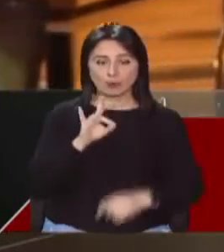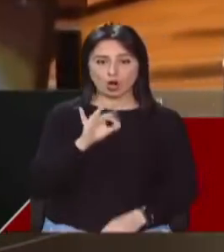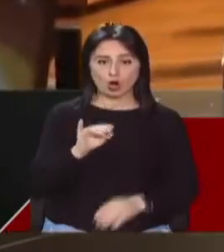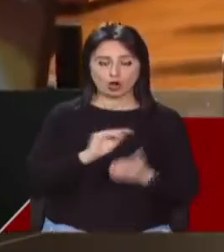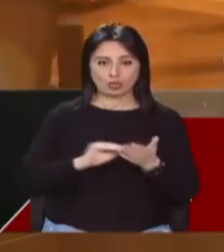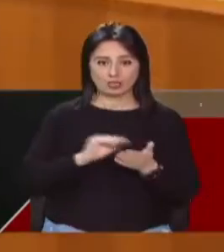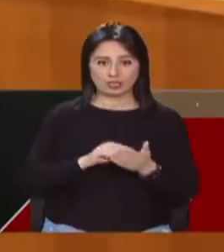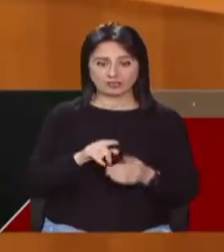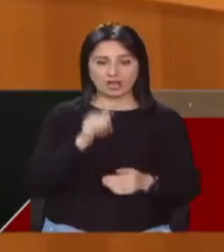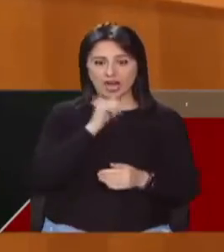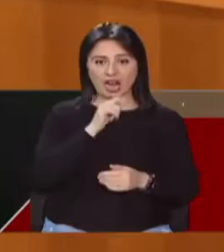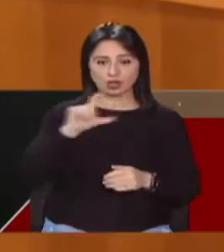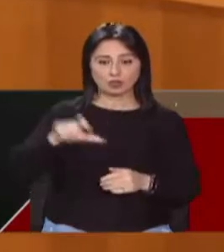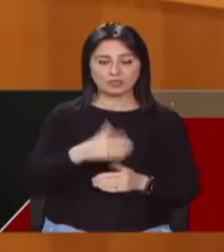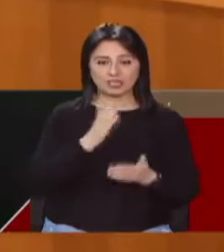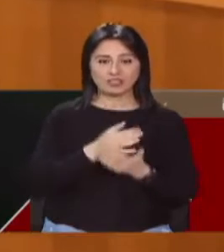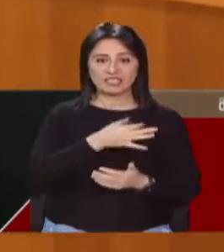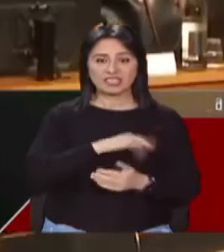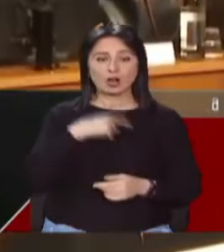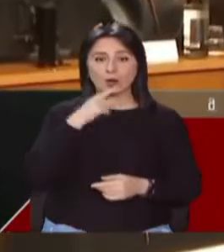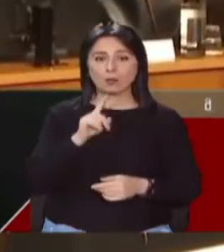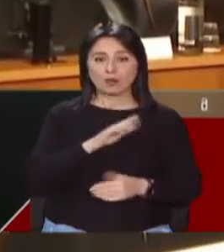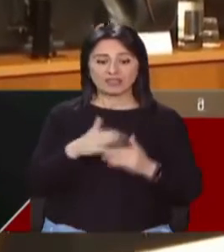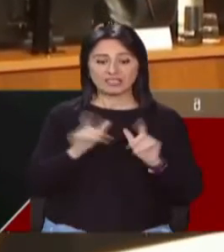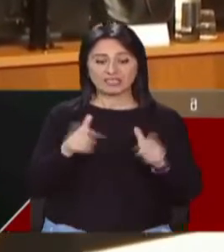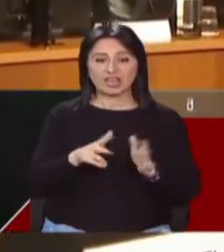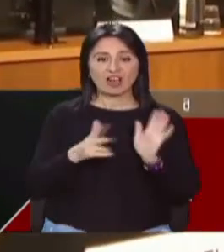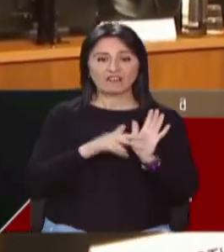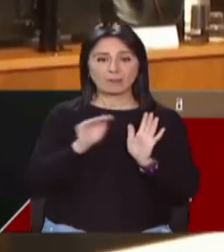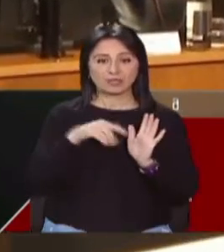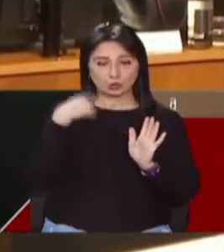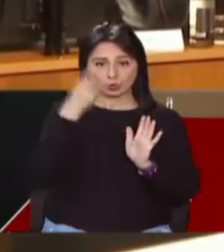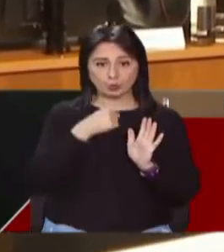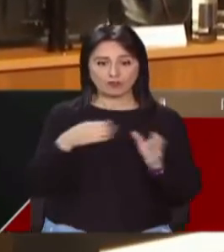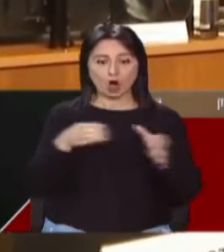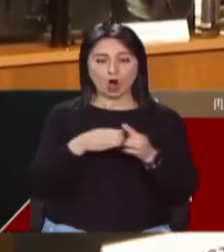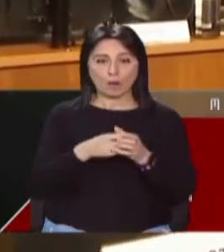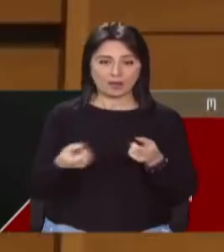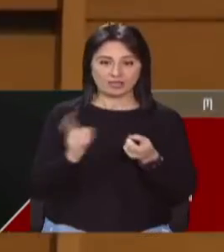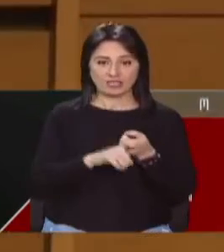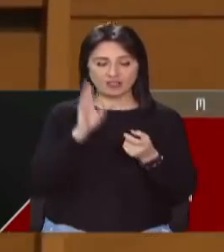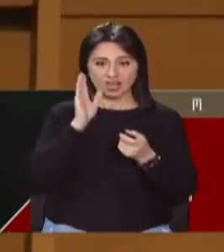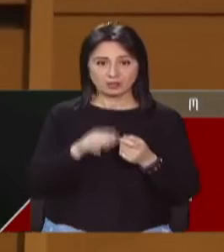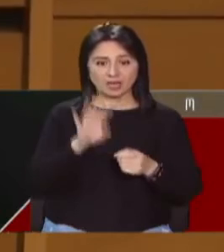როიტერი ავრცელებს. ანონიმურ წყაროზე დაყრდნობით სააგენტოი უწყება, რომ სანქციები 8 ფიზიკურ პირს და კომპანიას შეეხება.